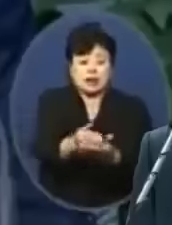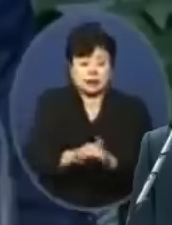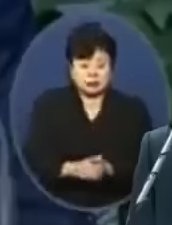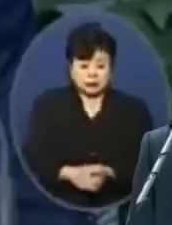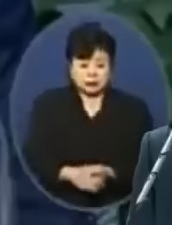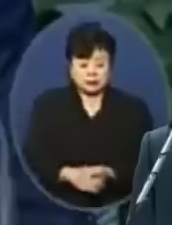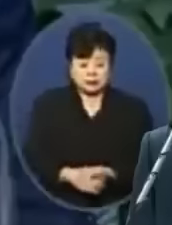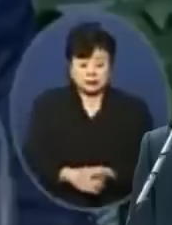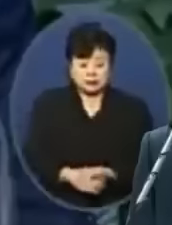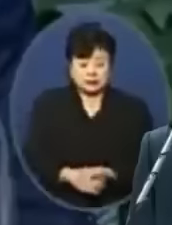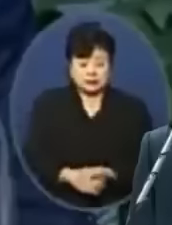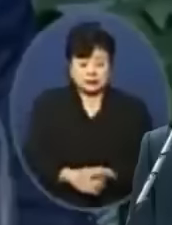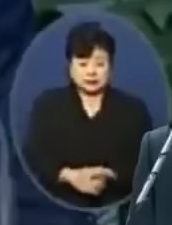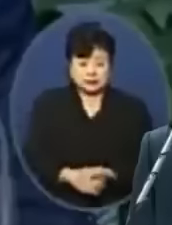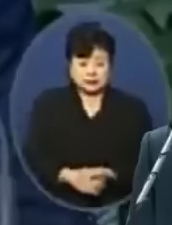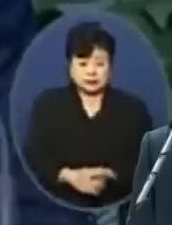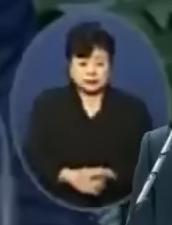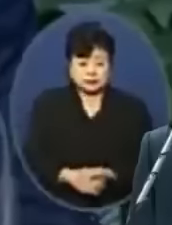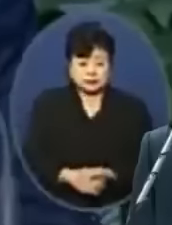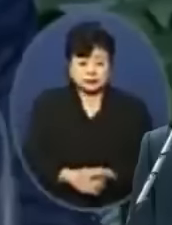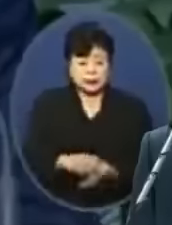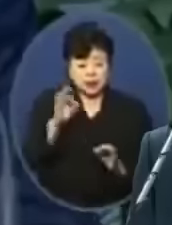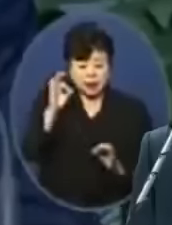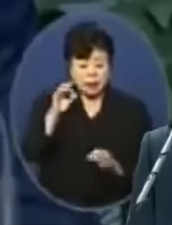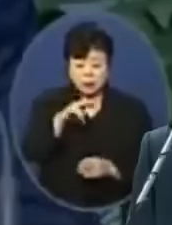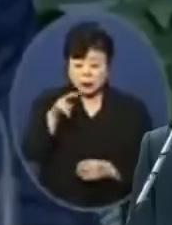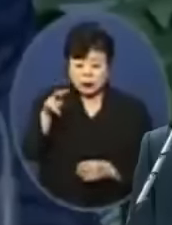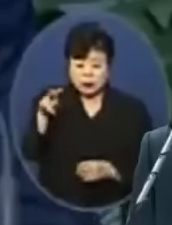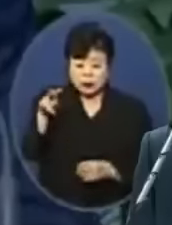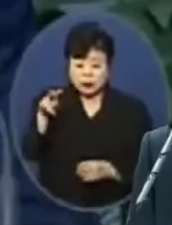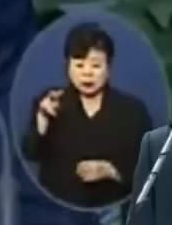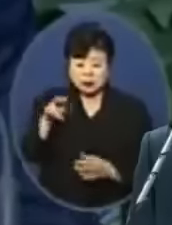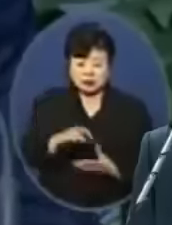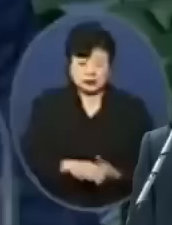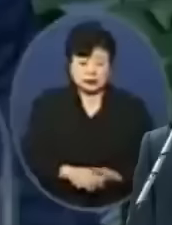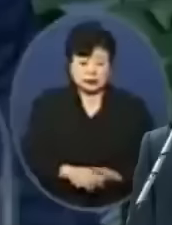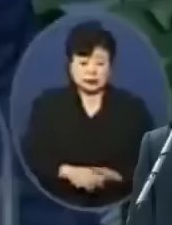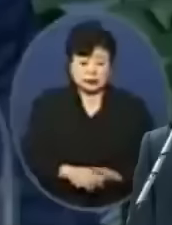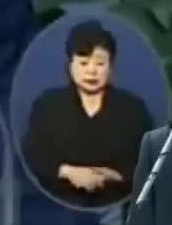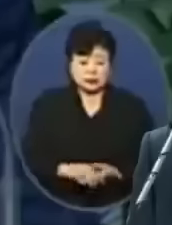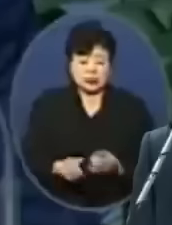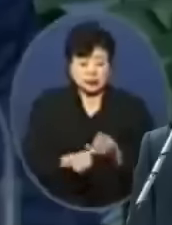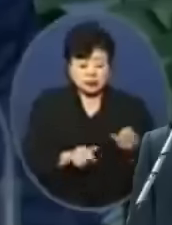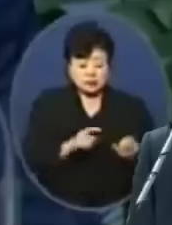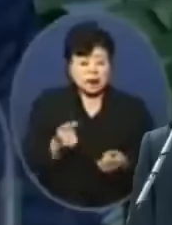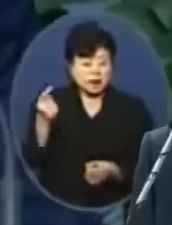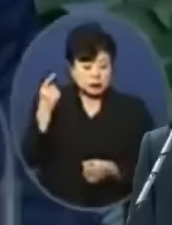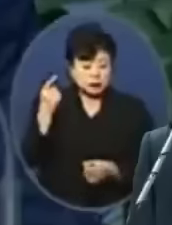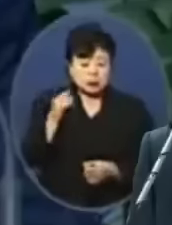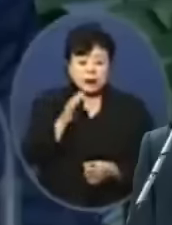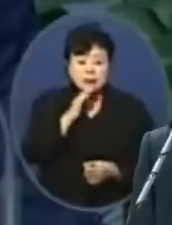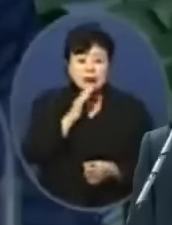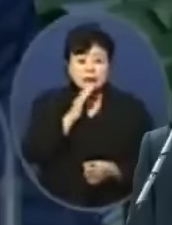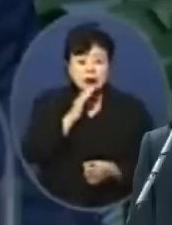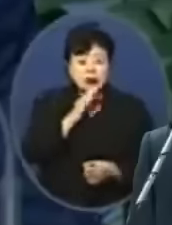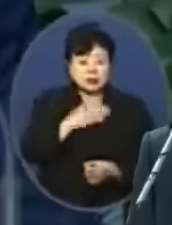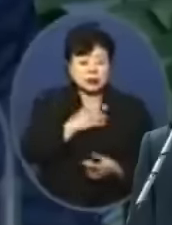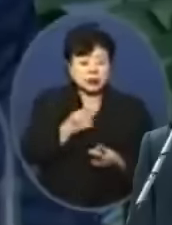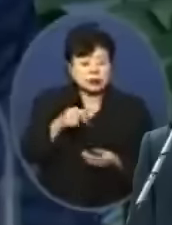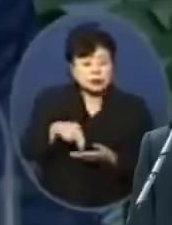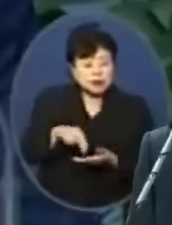찾아주십시오. 그래서 내가 가만히 있다가, 아, 사모님 말 들으니까 나도 그렇게 되려고 합니다.